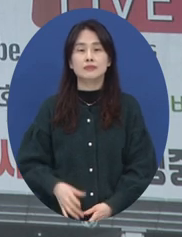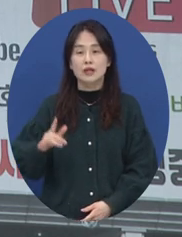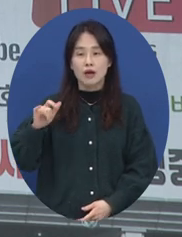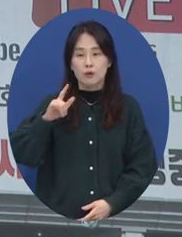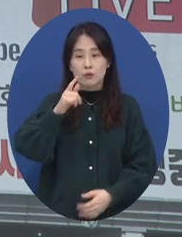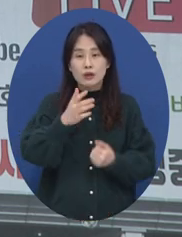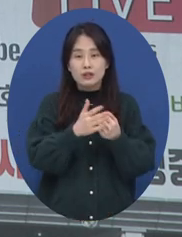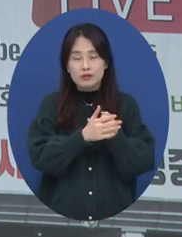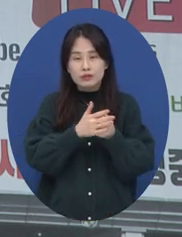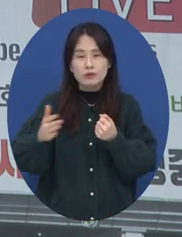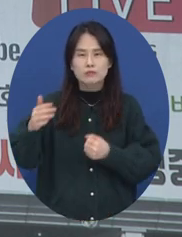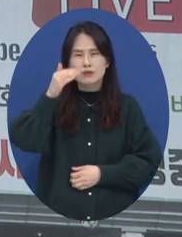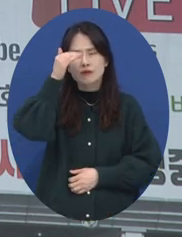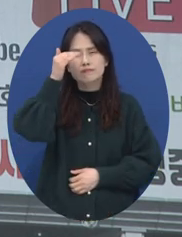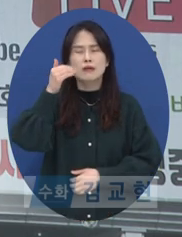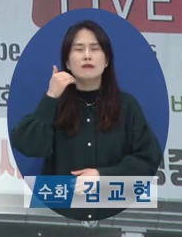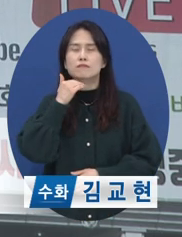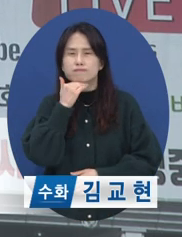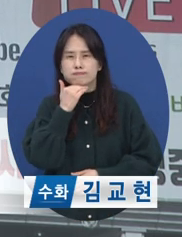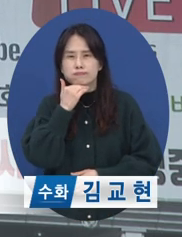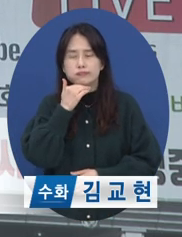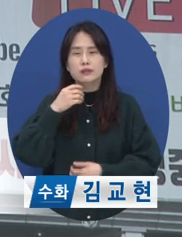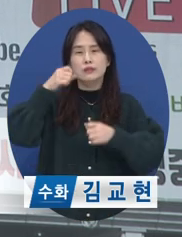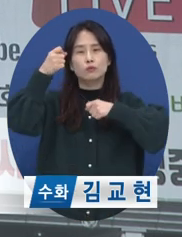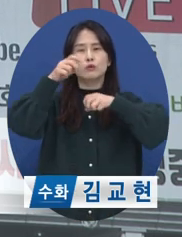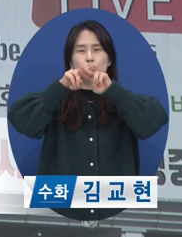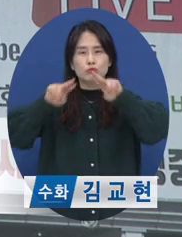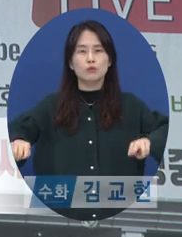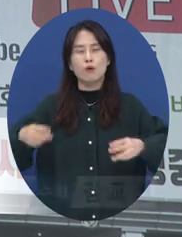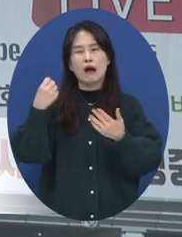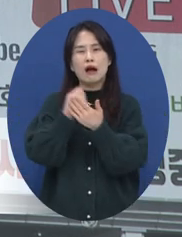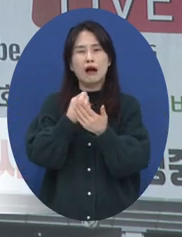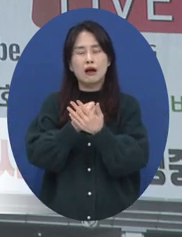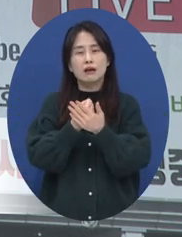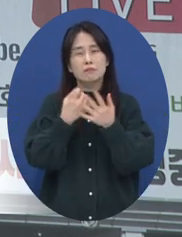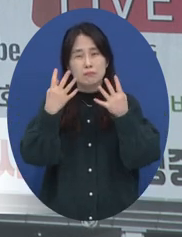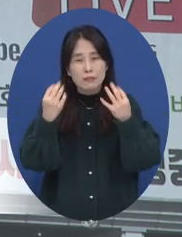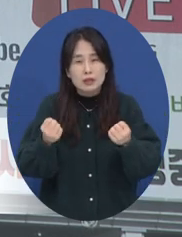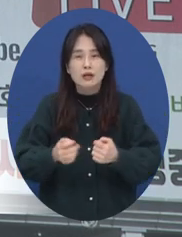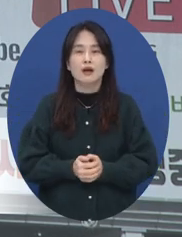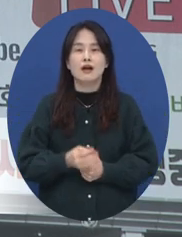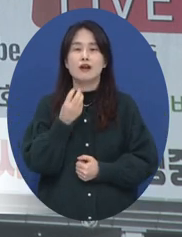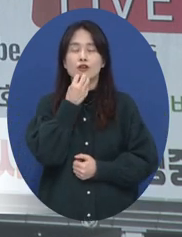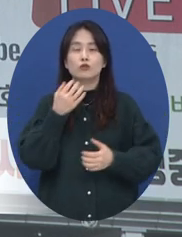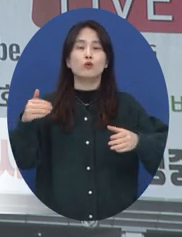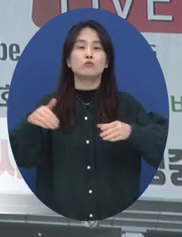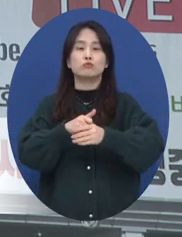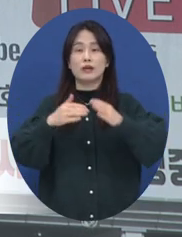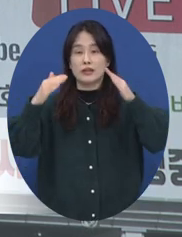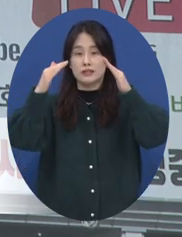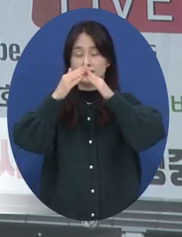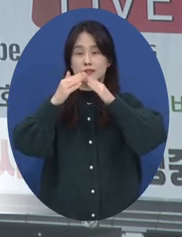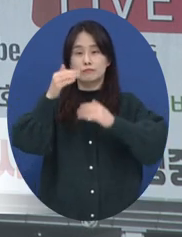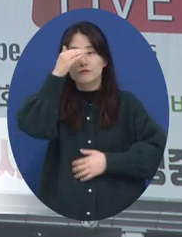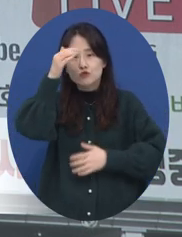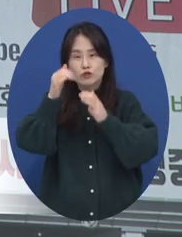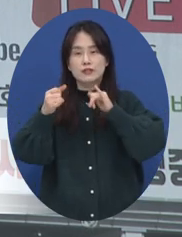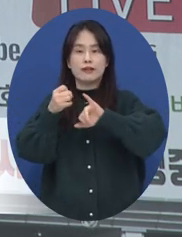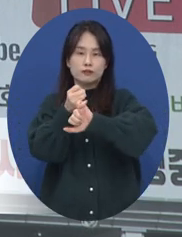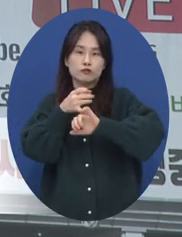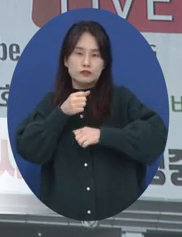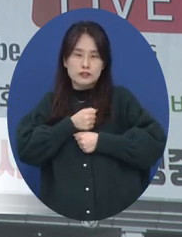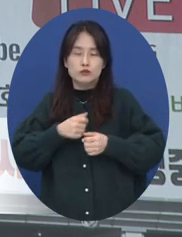코로나19 탓에 기다리던 공연이 취소돼 아쉬운 분들 많으실 텐데요. 경기도 문화의 전당이 관객과의 약속을 지키기